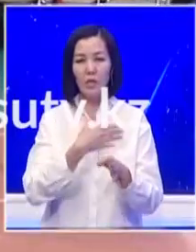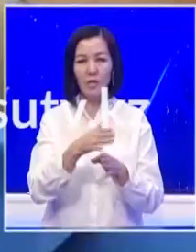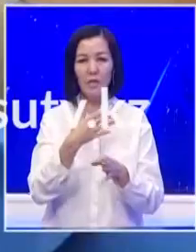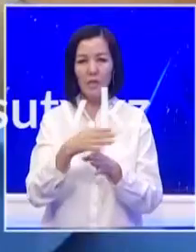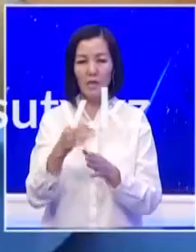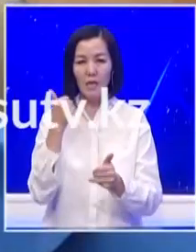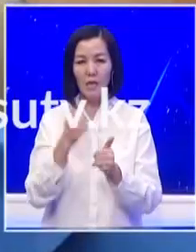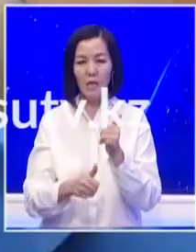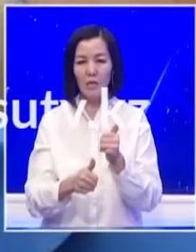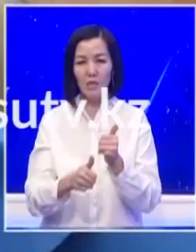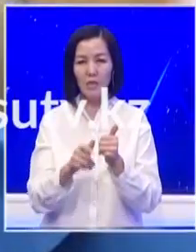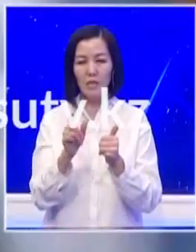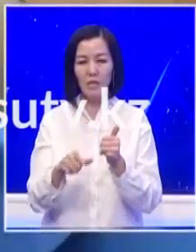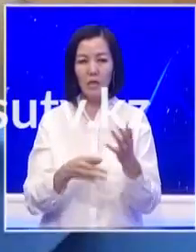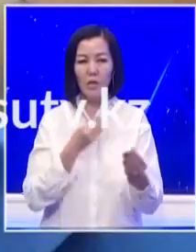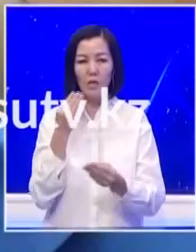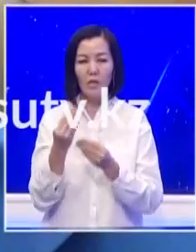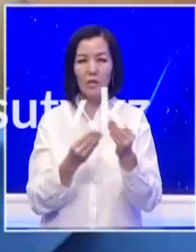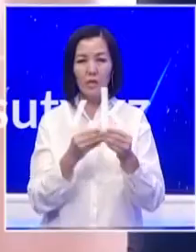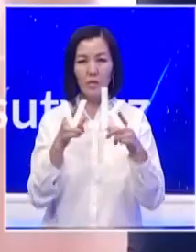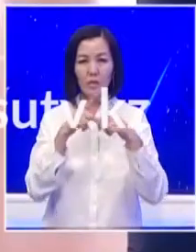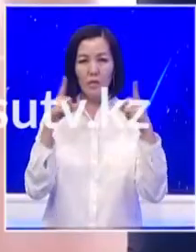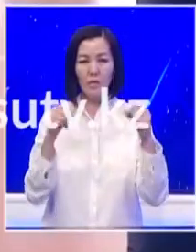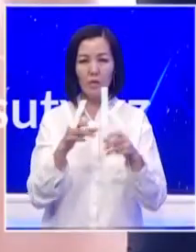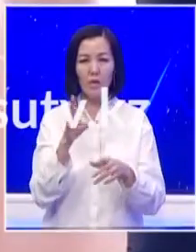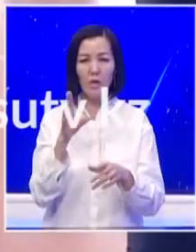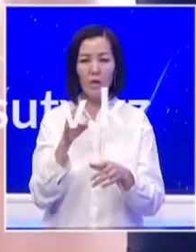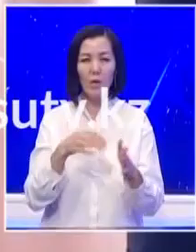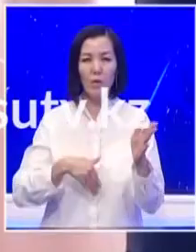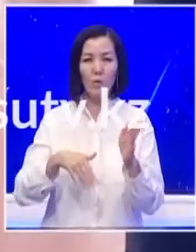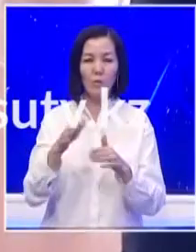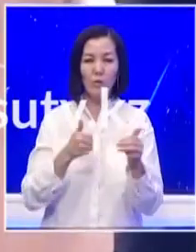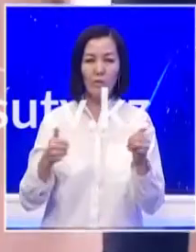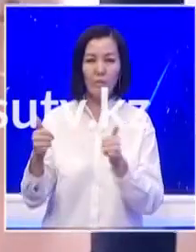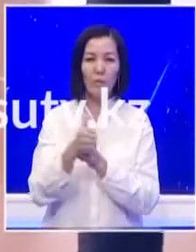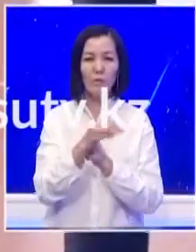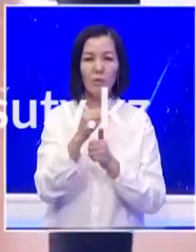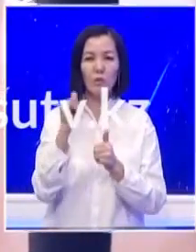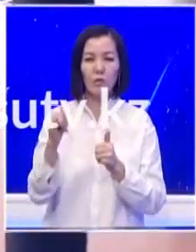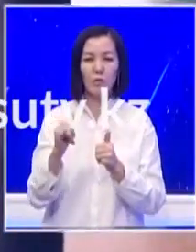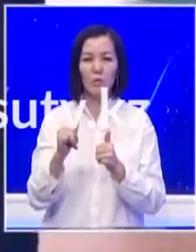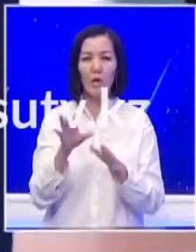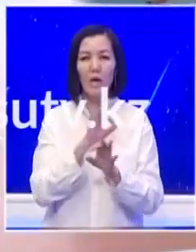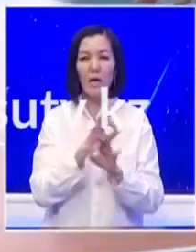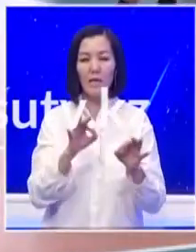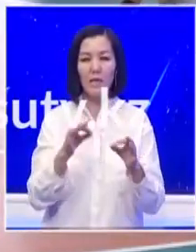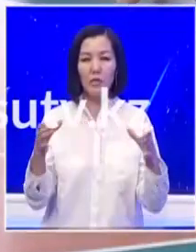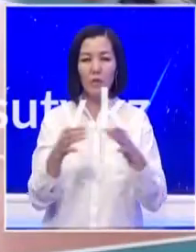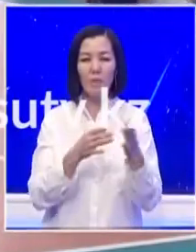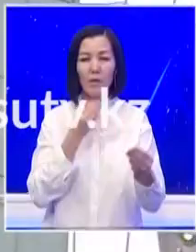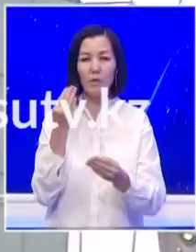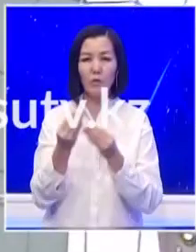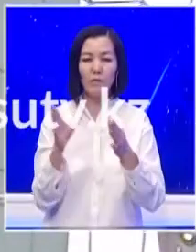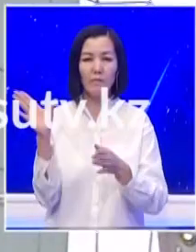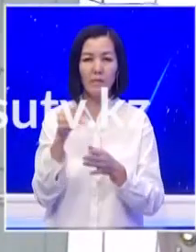них сыграет в плей-офф. На данный момент в турнирной таблице по очкам ведет ЖТСУ. Хозяева площадки показывают отличную командную игру и без проблем выигрывают